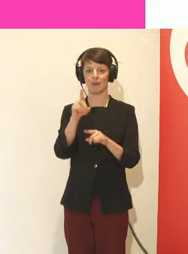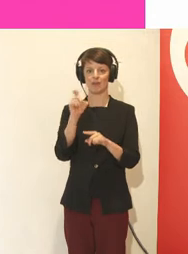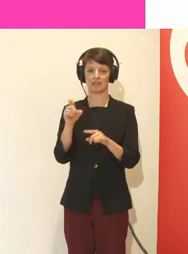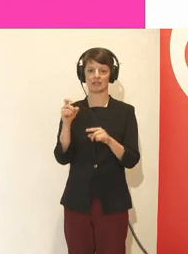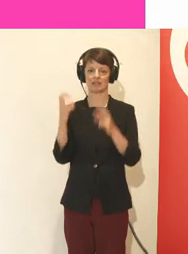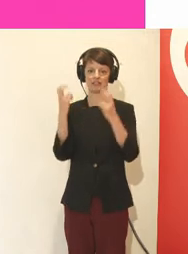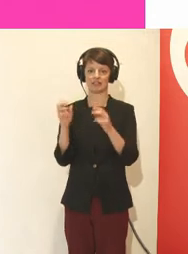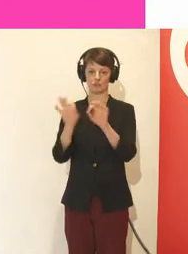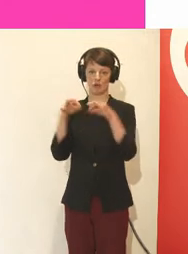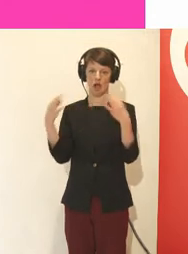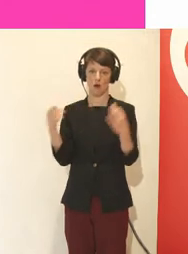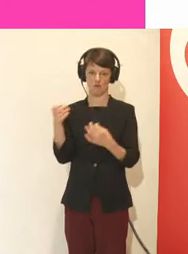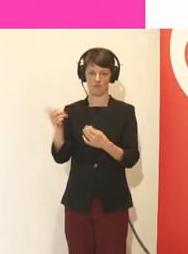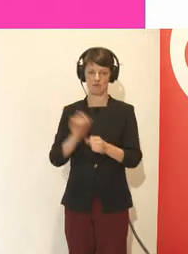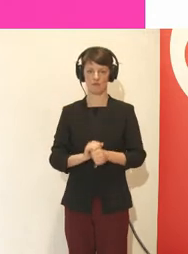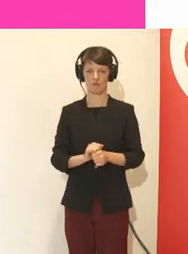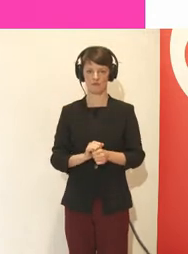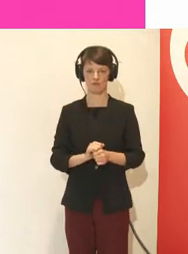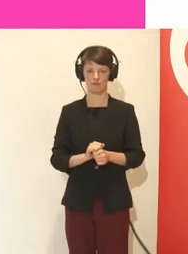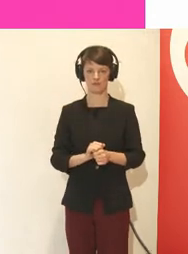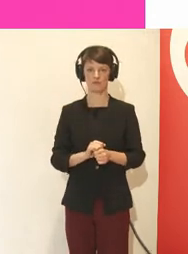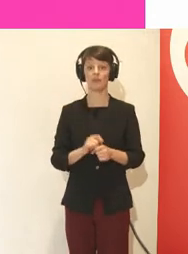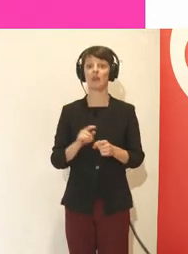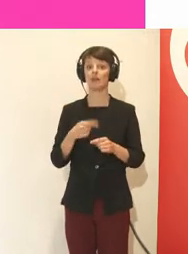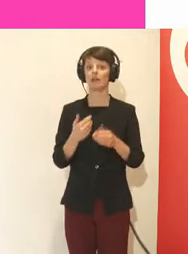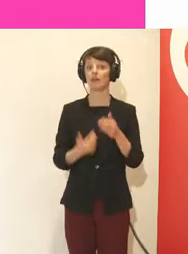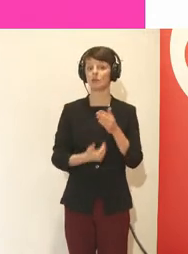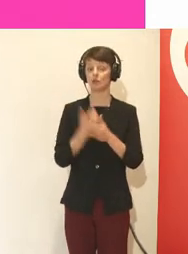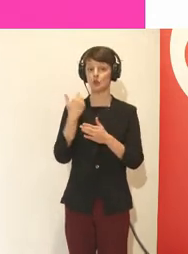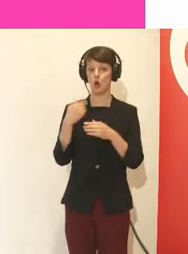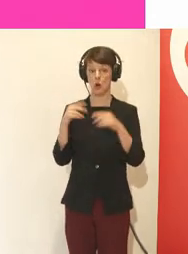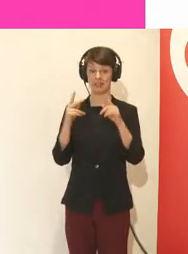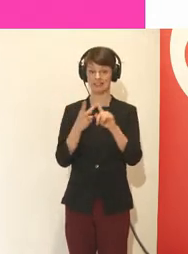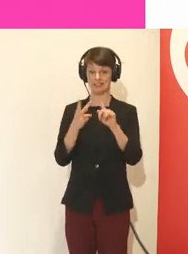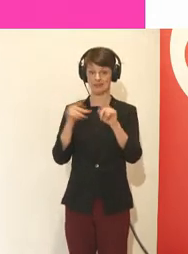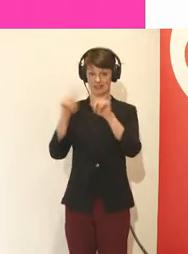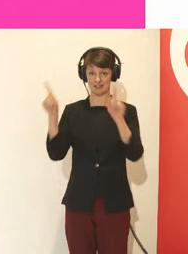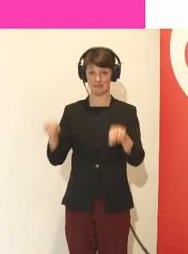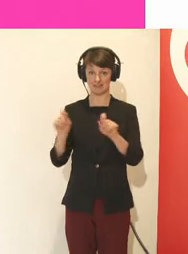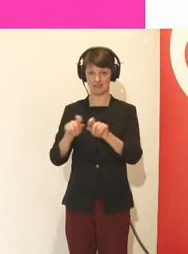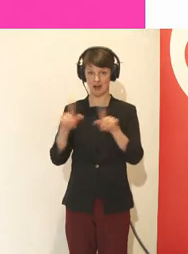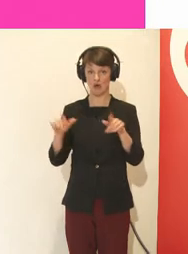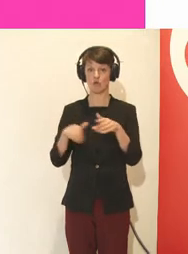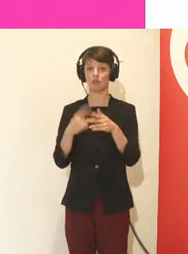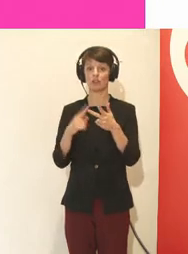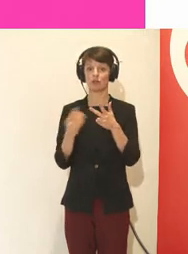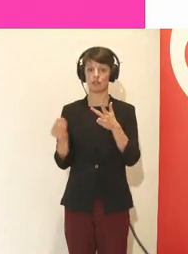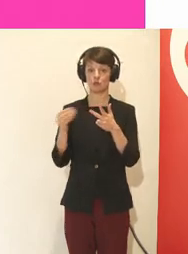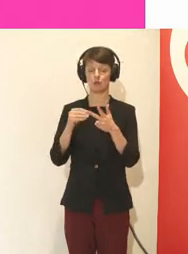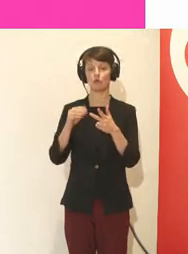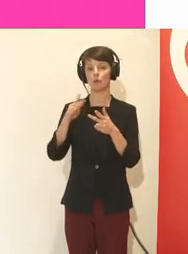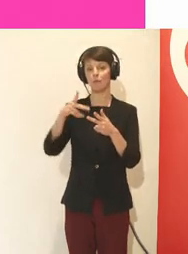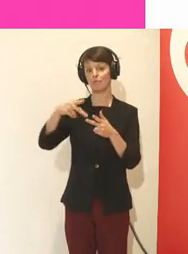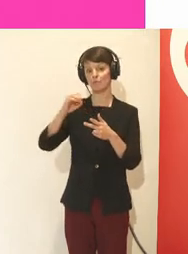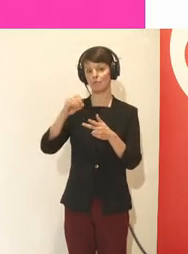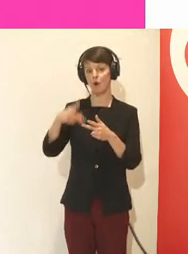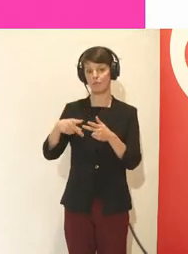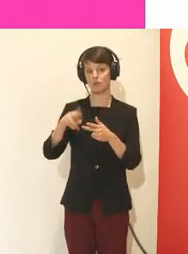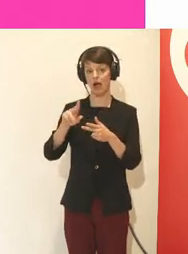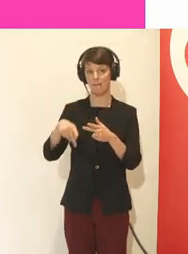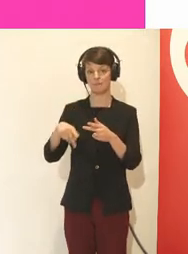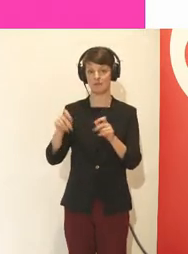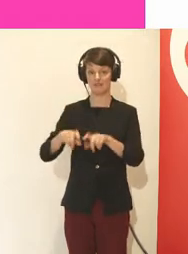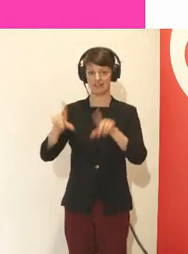öffnen es kommt dann ein neues browserfenster und es kommt auch ein pop-up-fenster das fragt euch einmal ob ihr